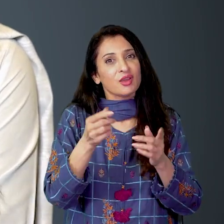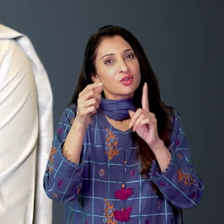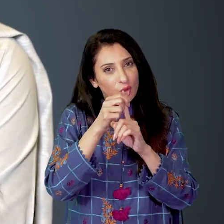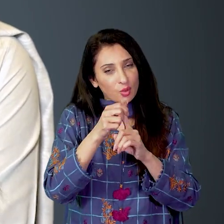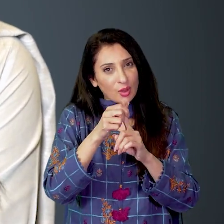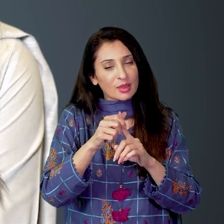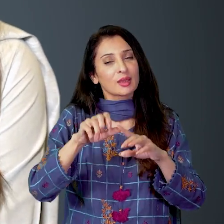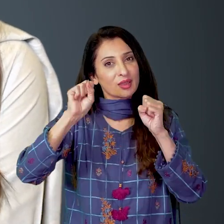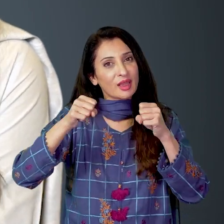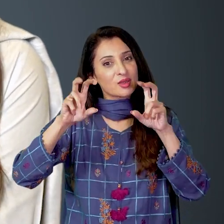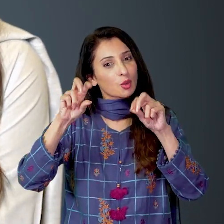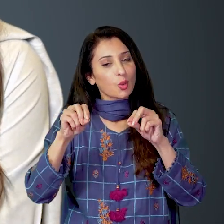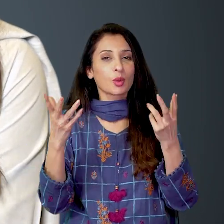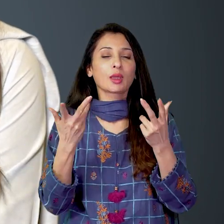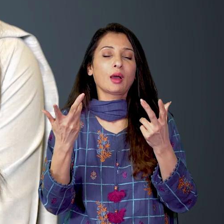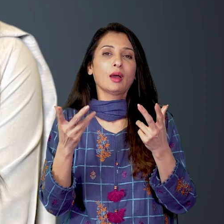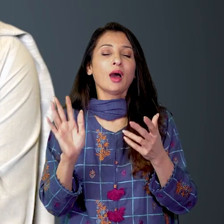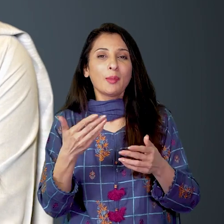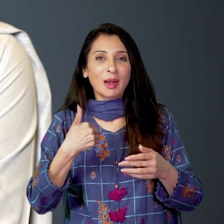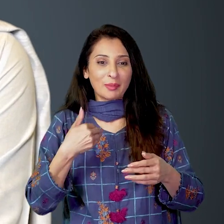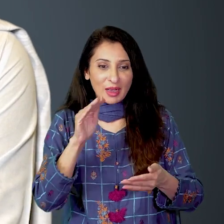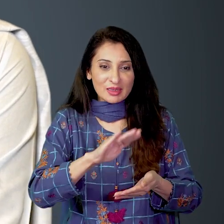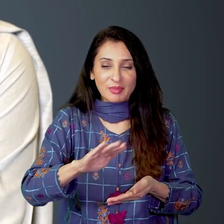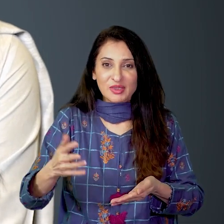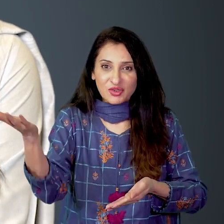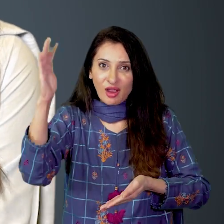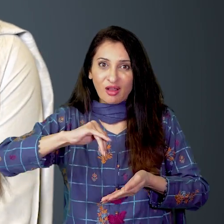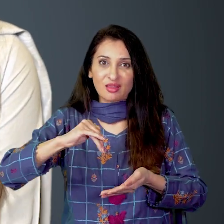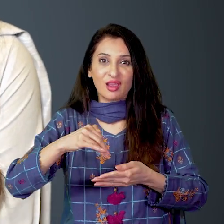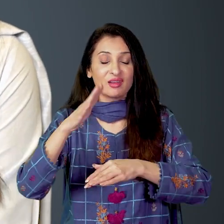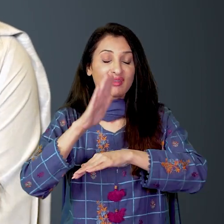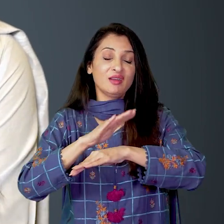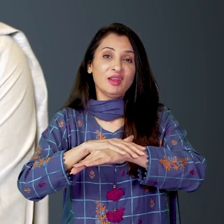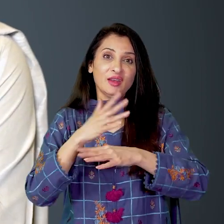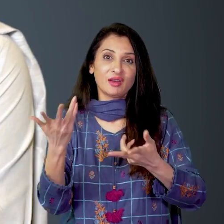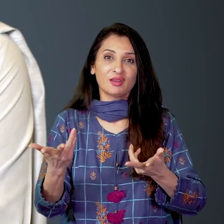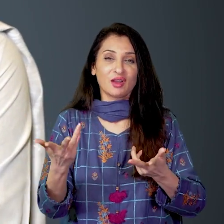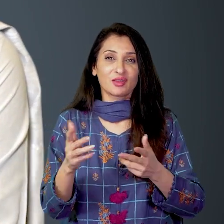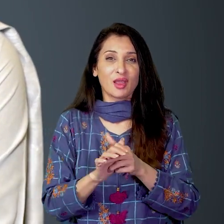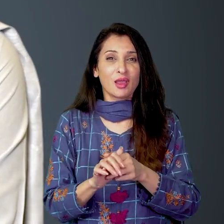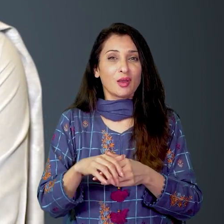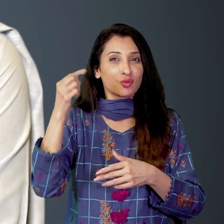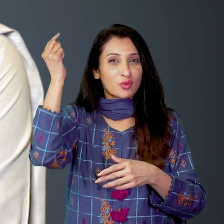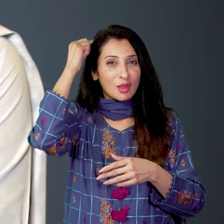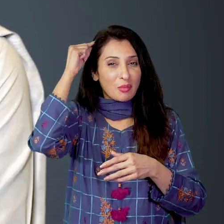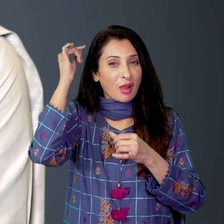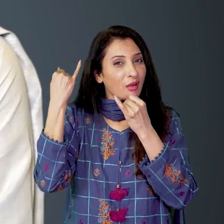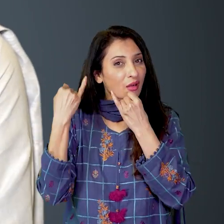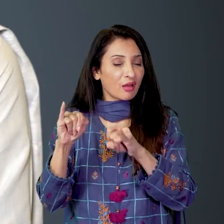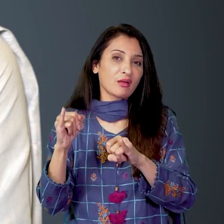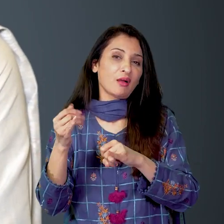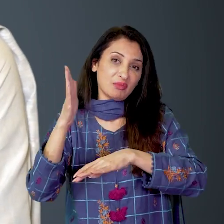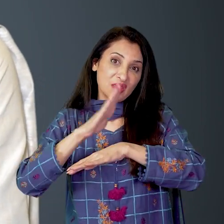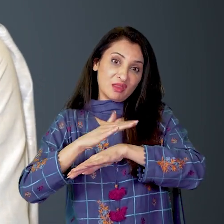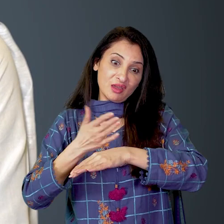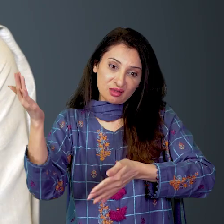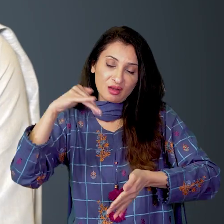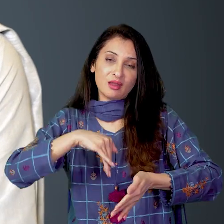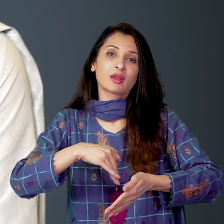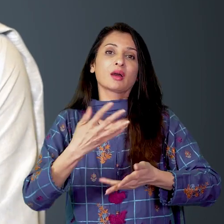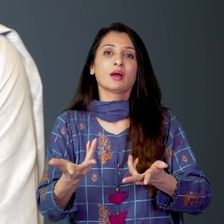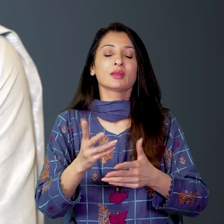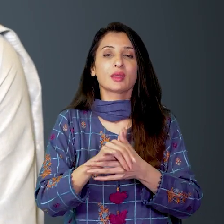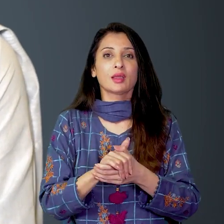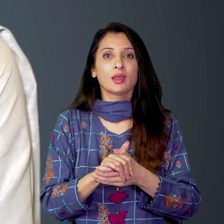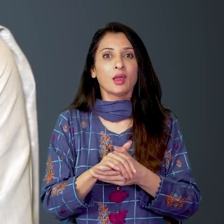अस्पताल आते हैं तो बहुत लेट कर दिया होता है उन्होंने, कि मतलब बच्चों को हाइपॉक्सिक इंजरी हो चुकी होती है या बच्चे मुतासिर हो चुके होते हैं। और